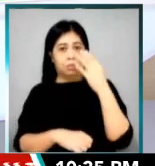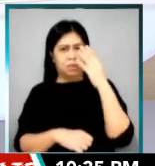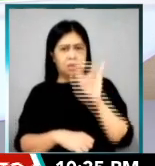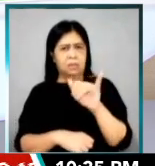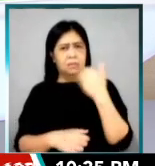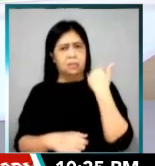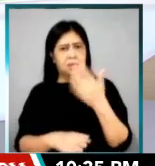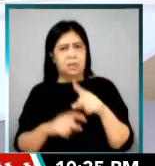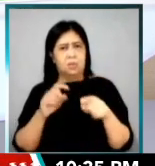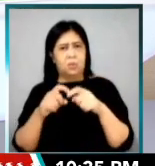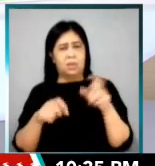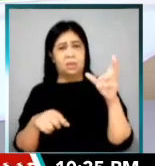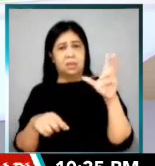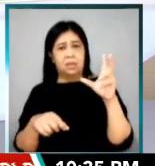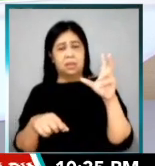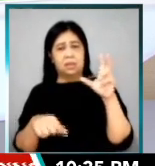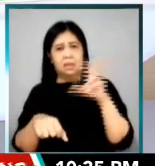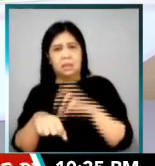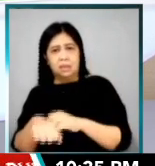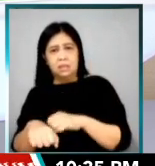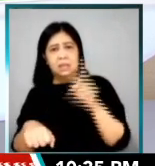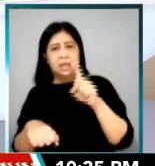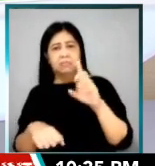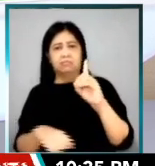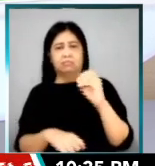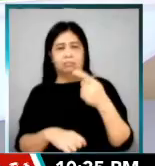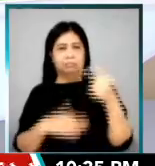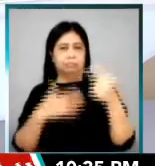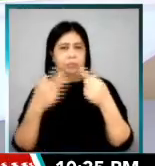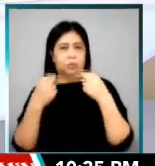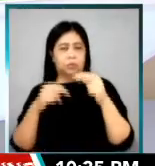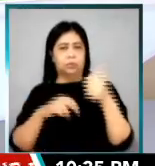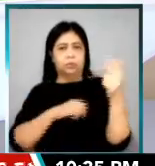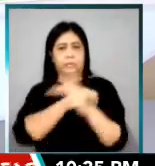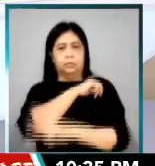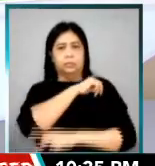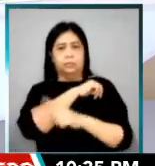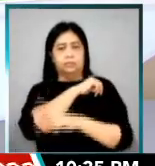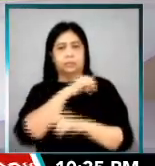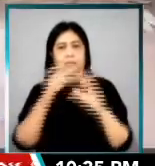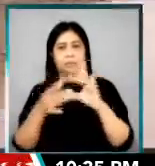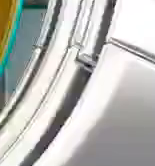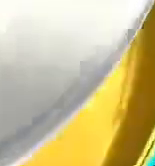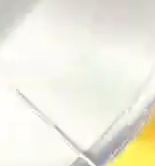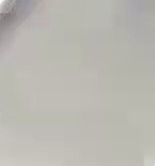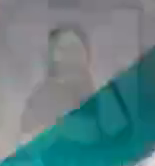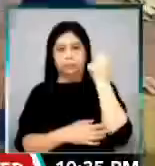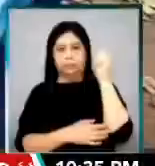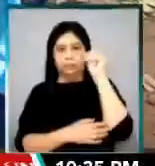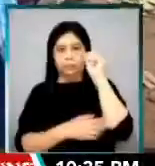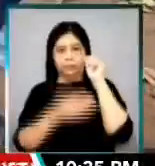makagat naman ng aso. Yan at iba pang balita sa probinsya sa report ni Jonathan Andal.